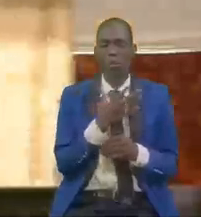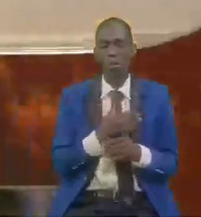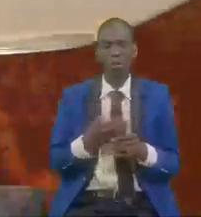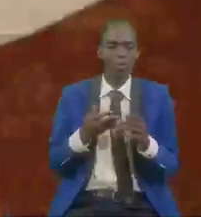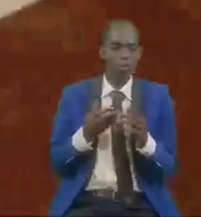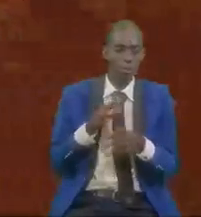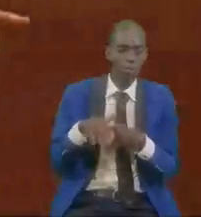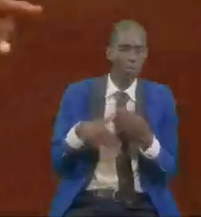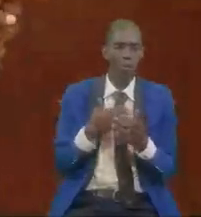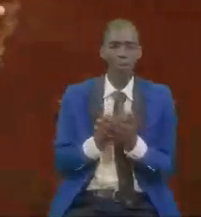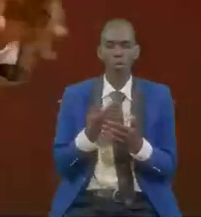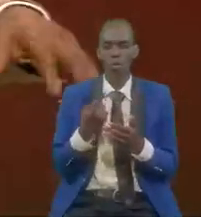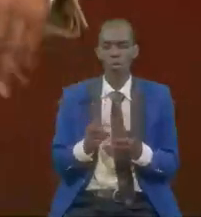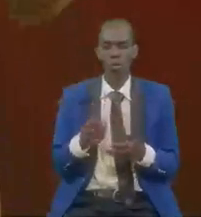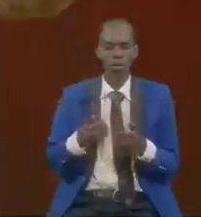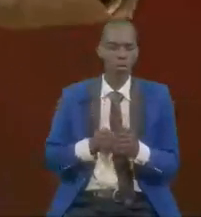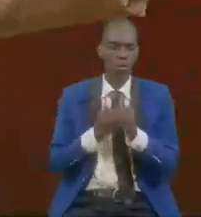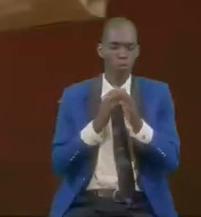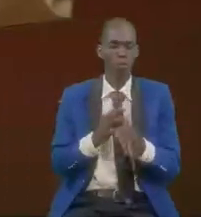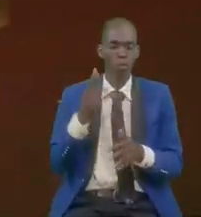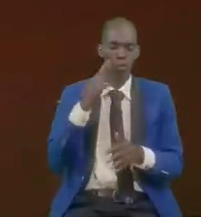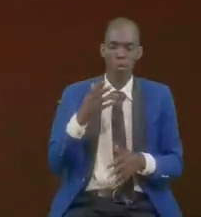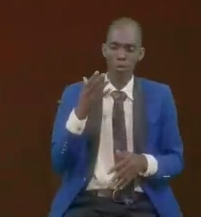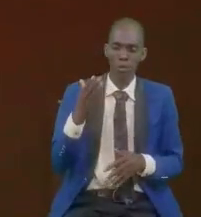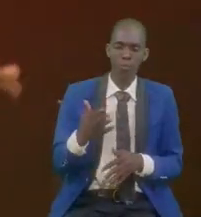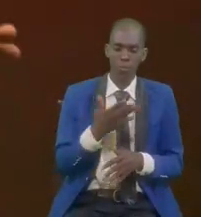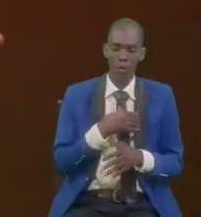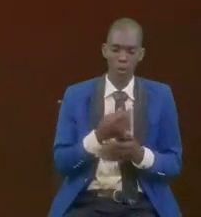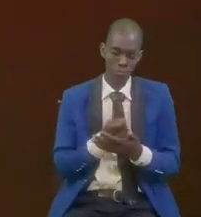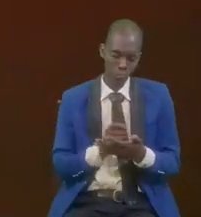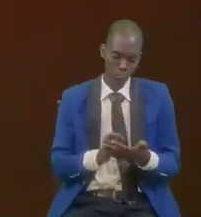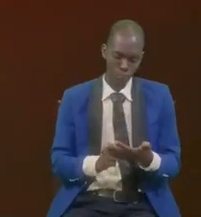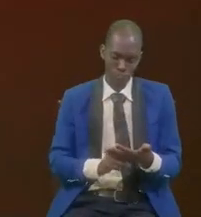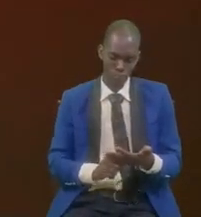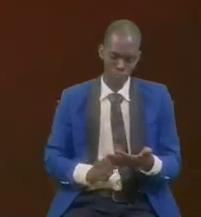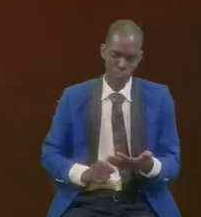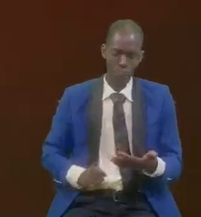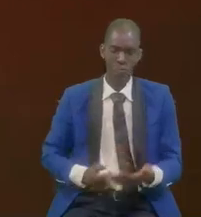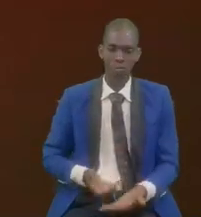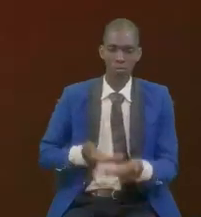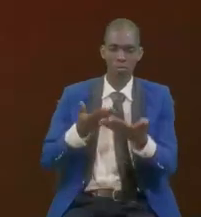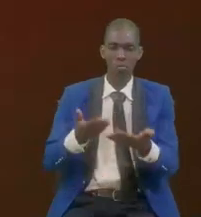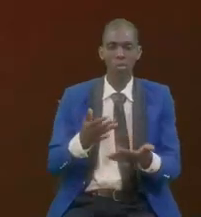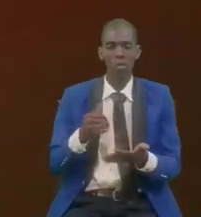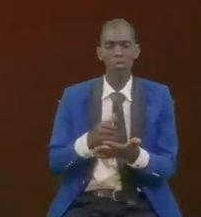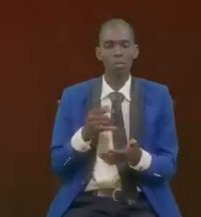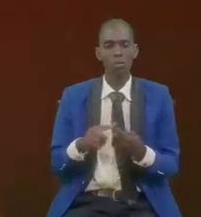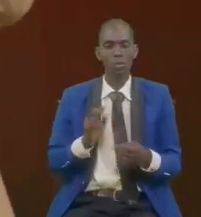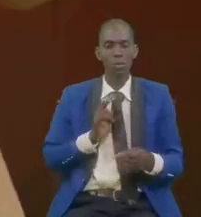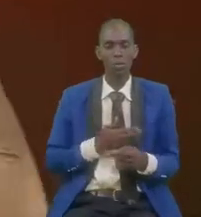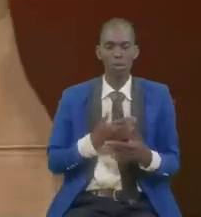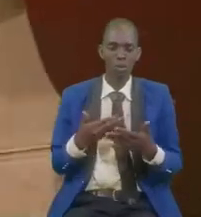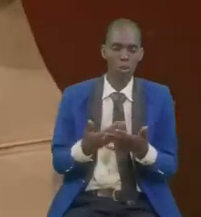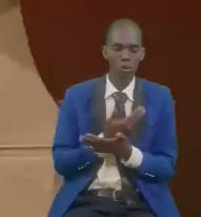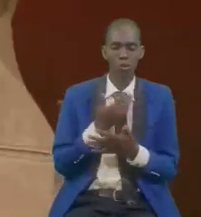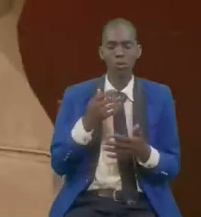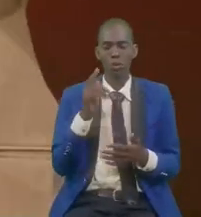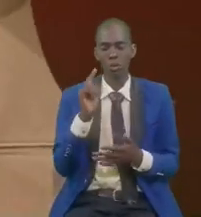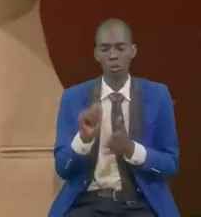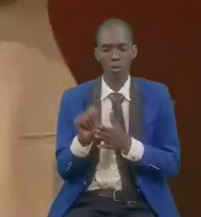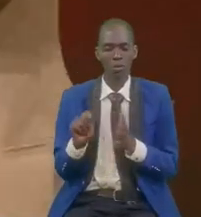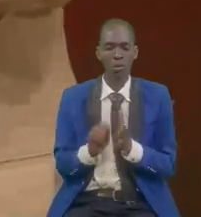à travers ce que les apôtres écriront, et nous laisserons cela en nous donnant la Nouvelle Alliance et le Nouveau